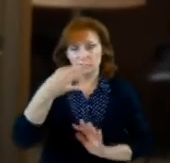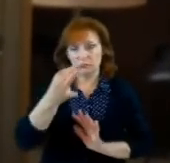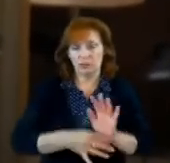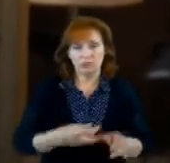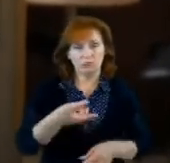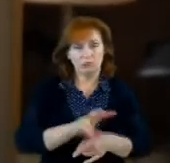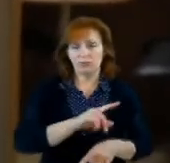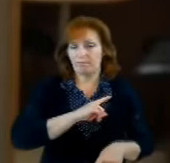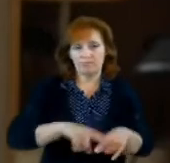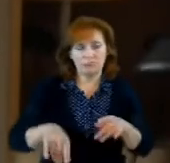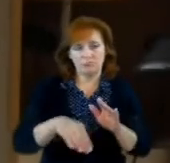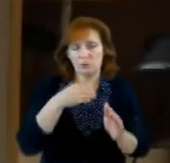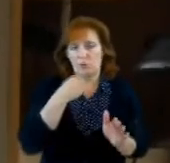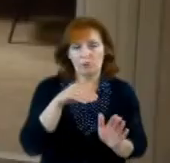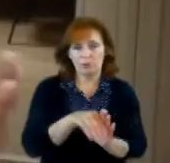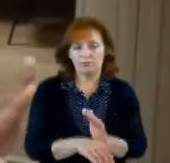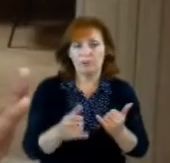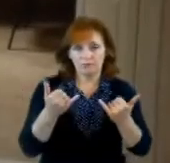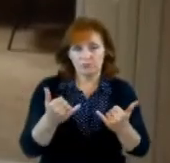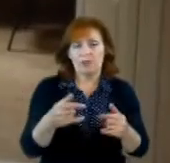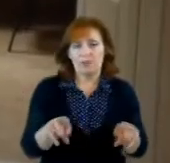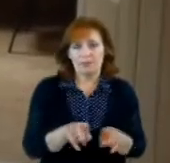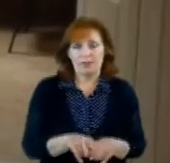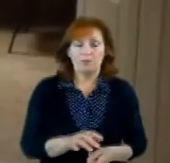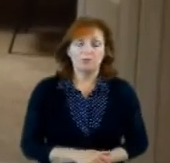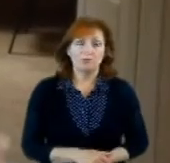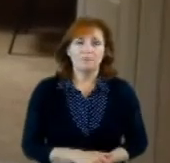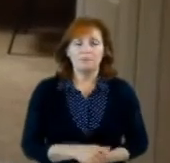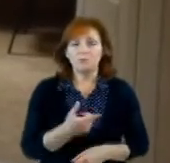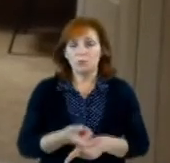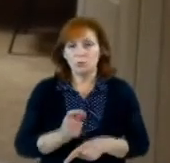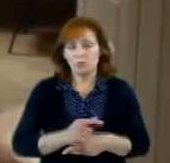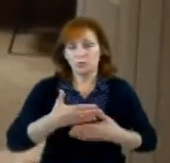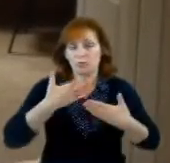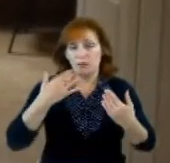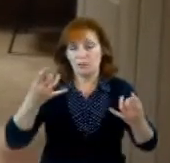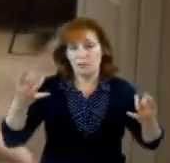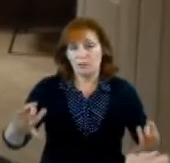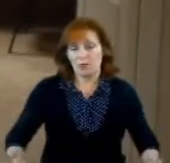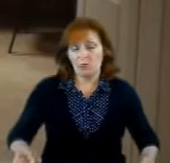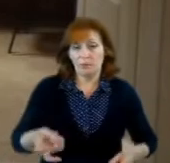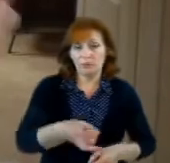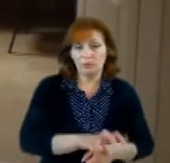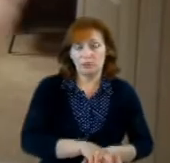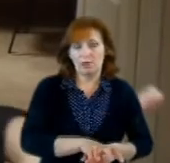і голосувала. І зараз також дуже, дуже легко прийшла,